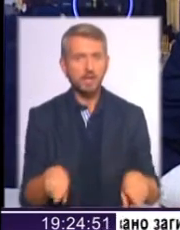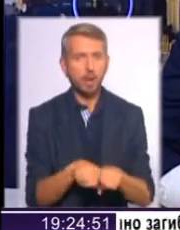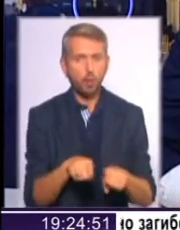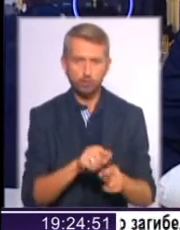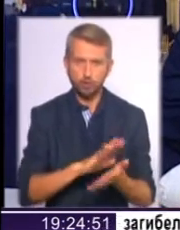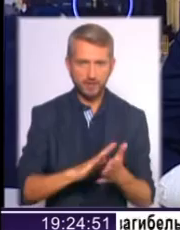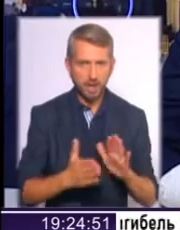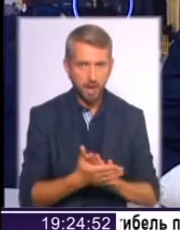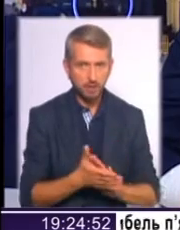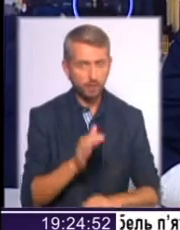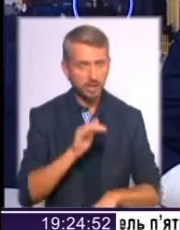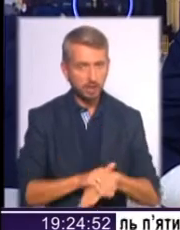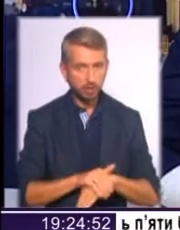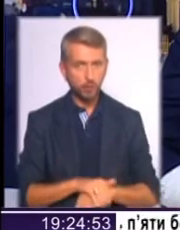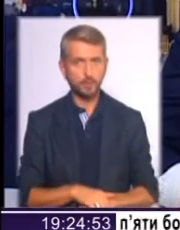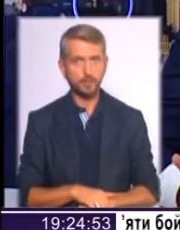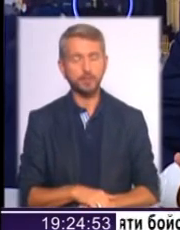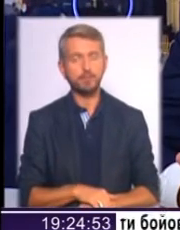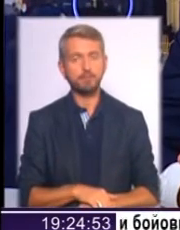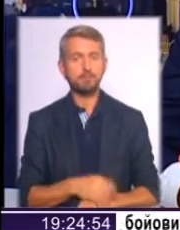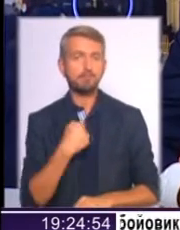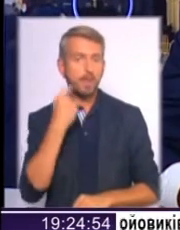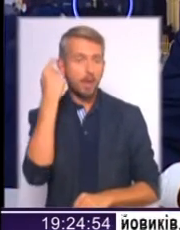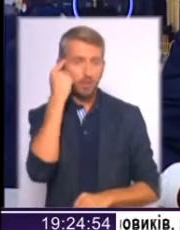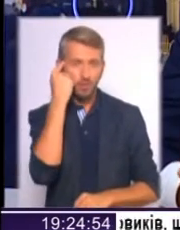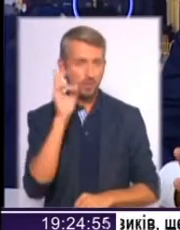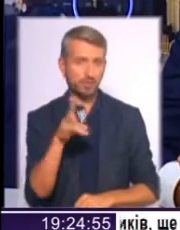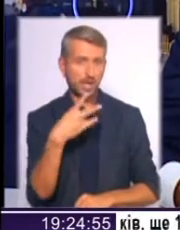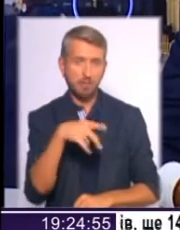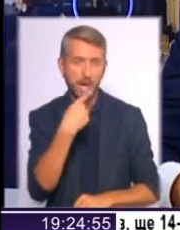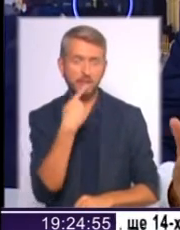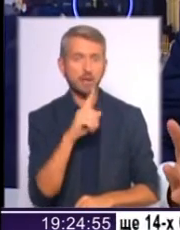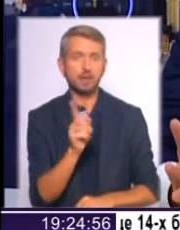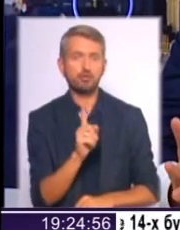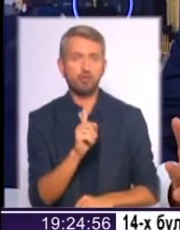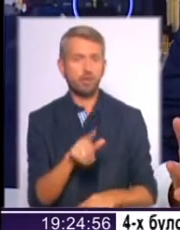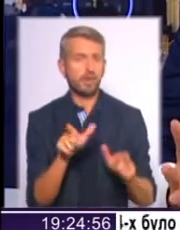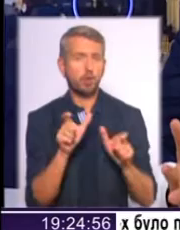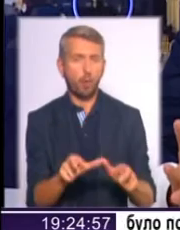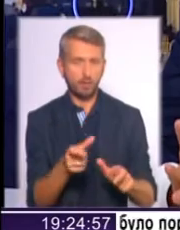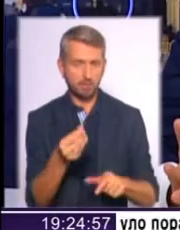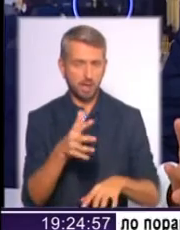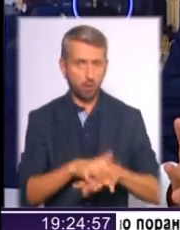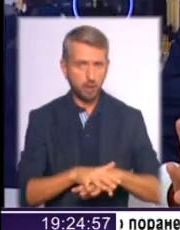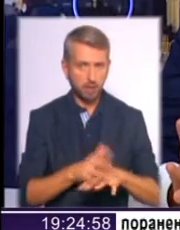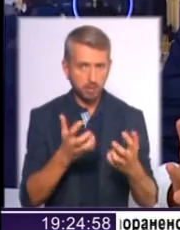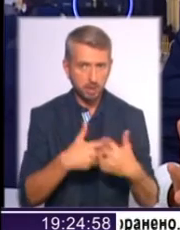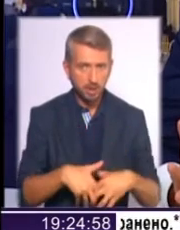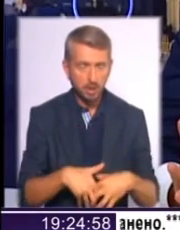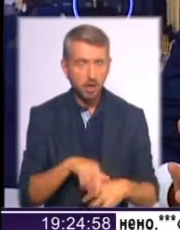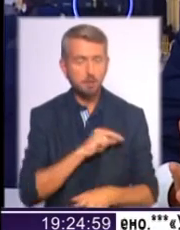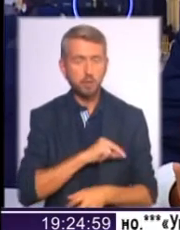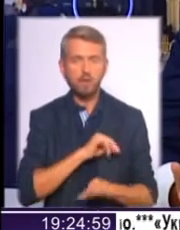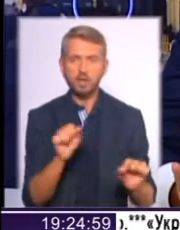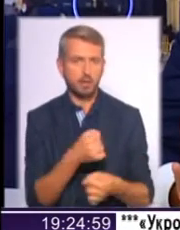стані, фактично. Я думаю, зайве казати про те, що з заблокованими рахунками взагалі працювати